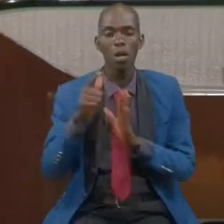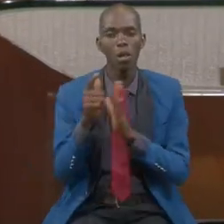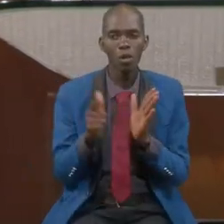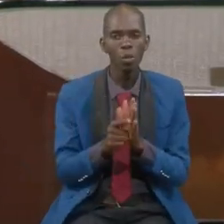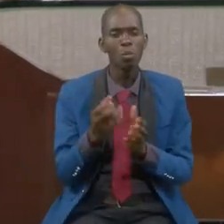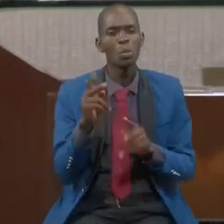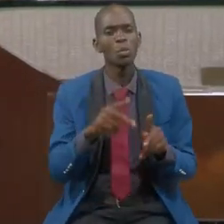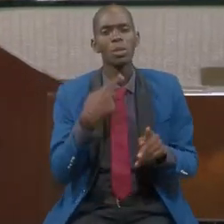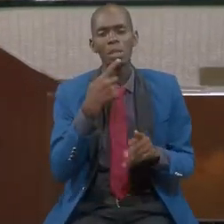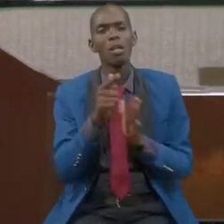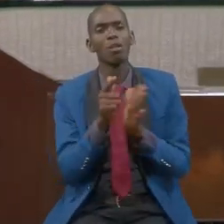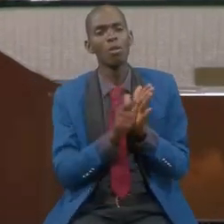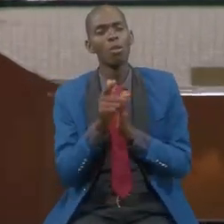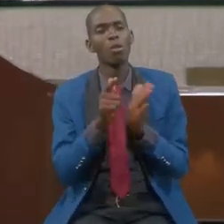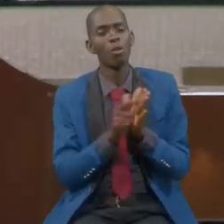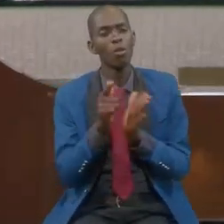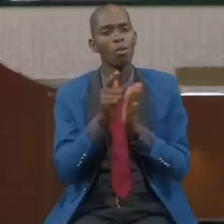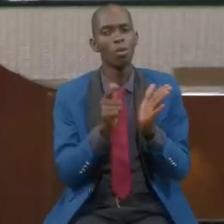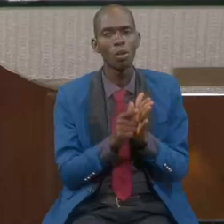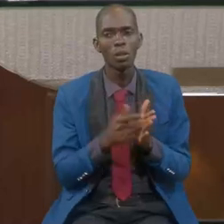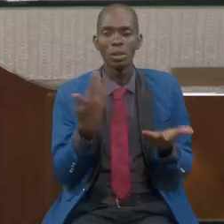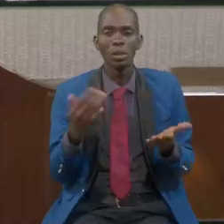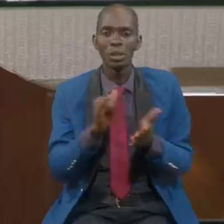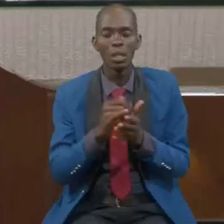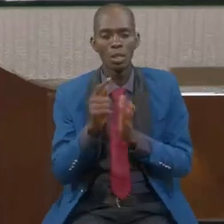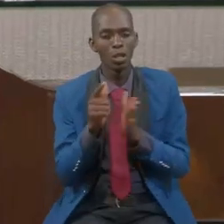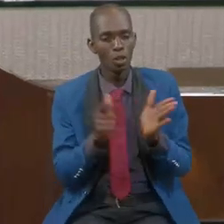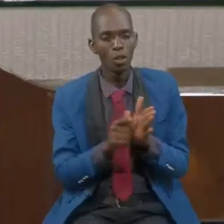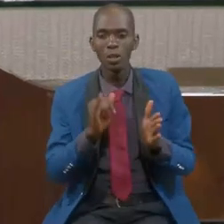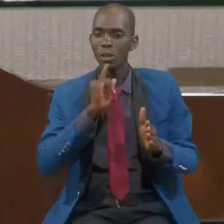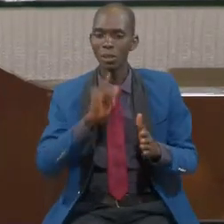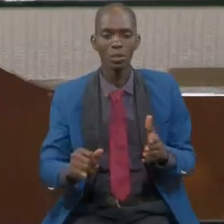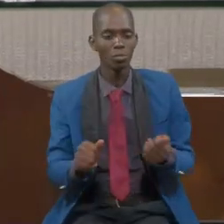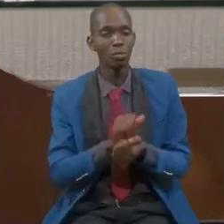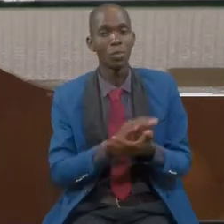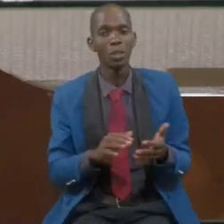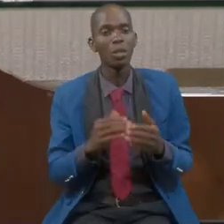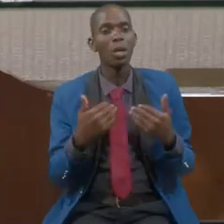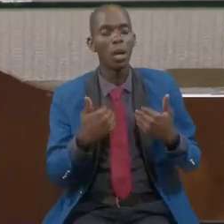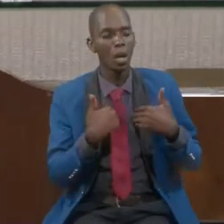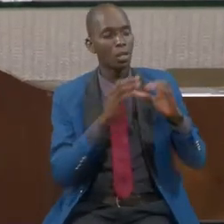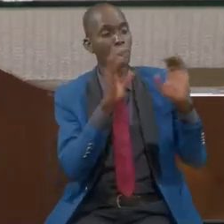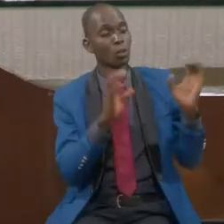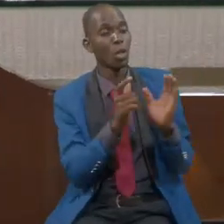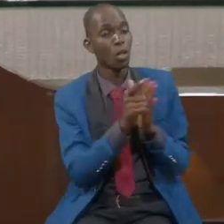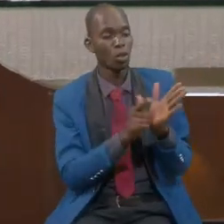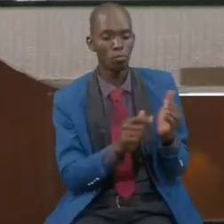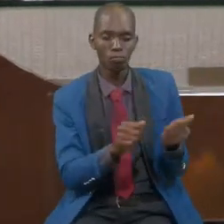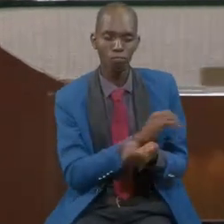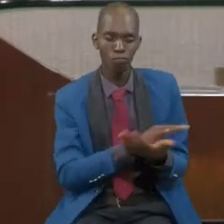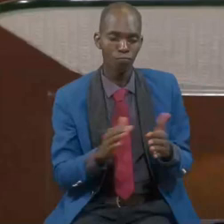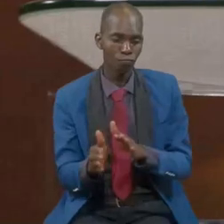ne comprennent pas que j'aime que la loi est abolie. Les lois cérémoniales